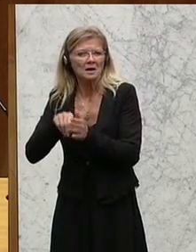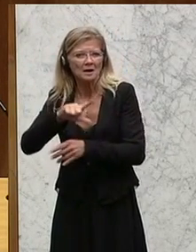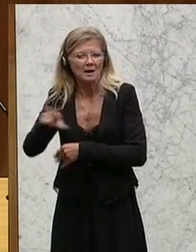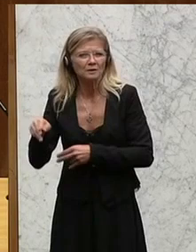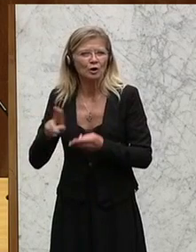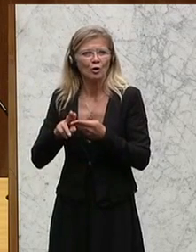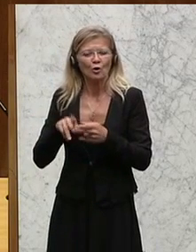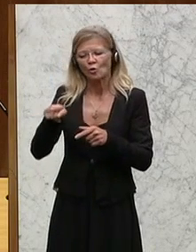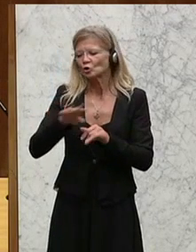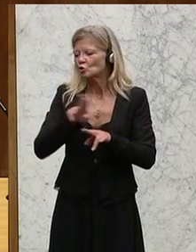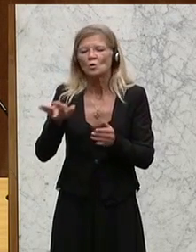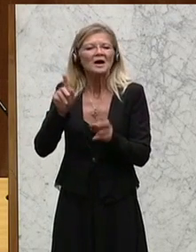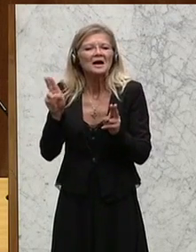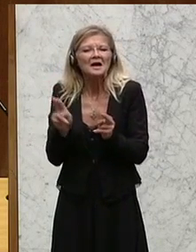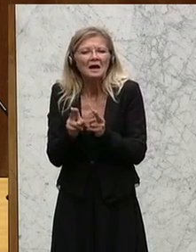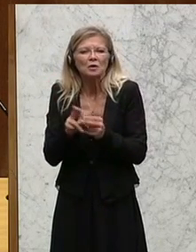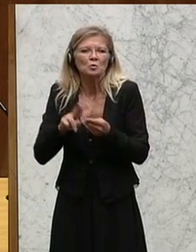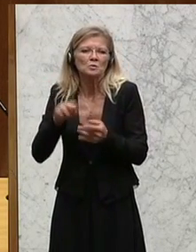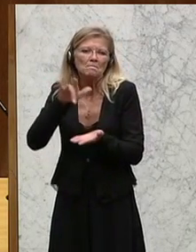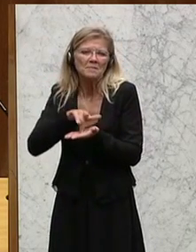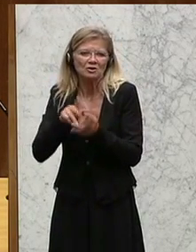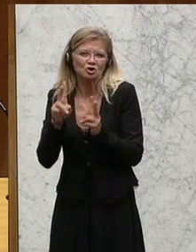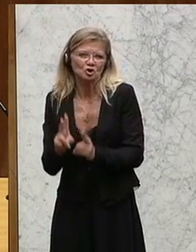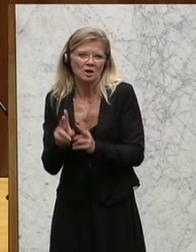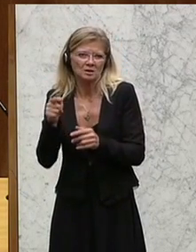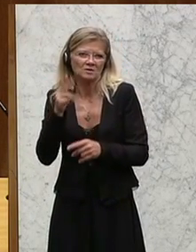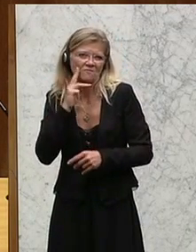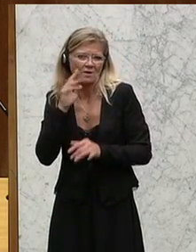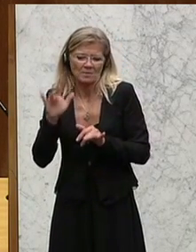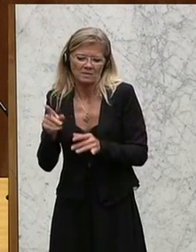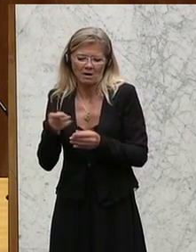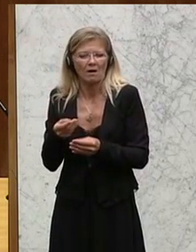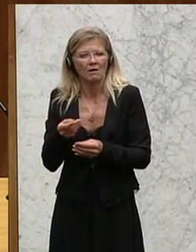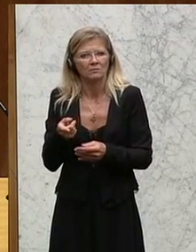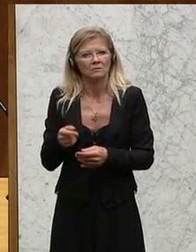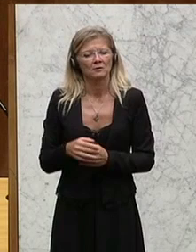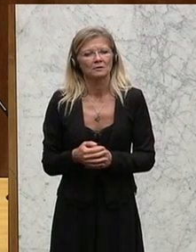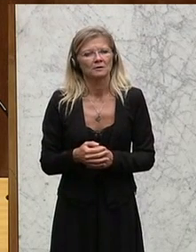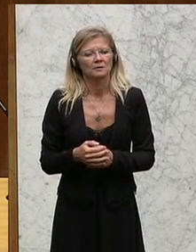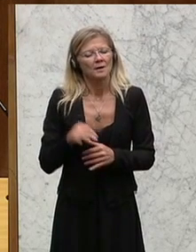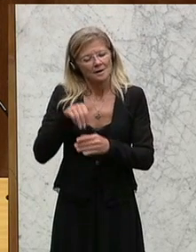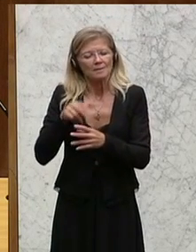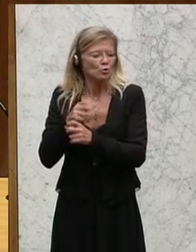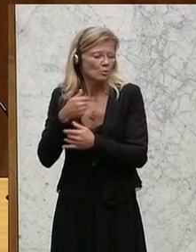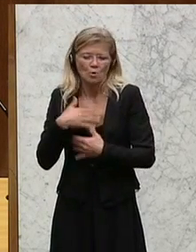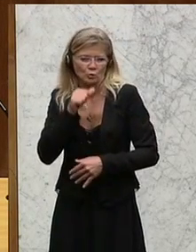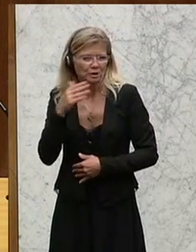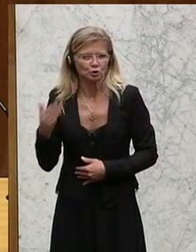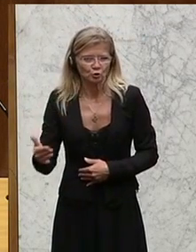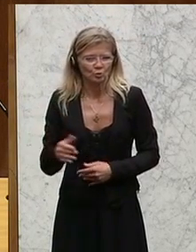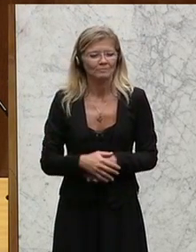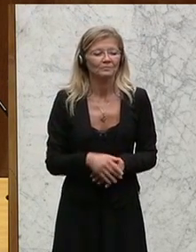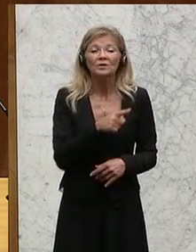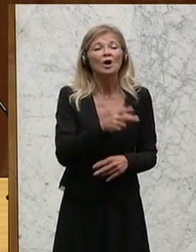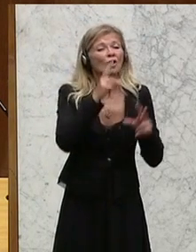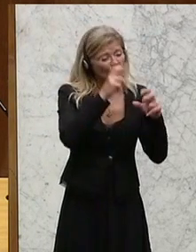und mittelständischen Unternehmen in Österreich haben, die wir nicht so akzeptieren wollen. In diesem Sinne ist diese Erhöhung der Forschungsprämie durchaus